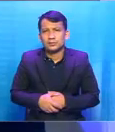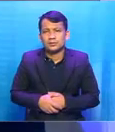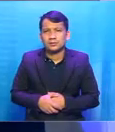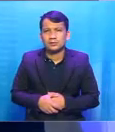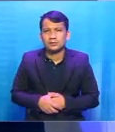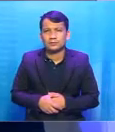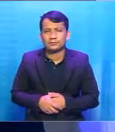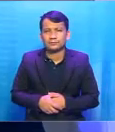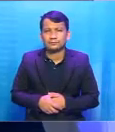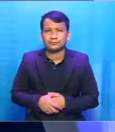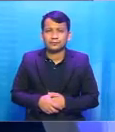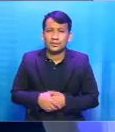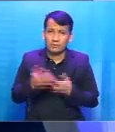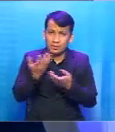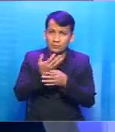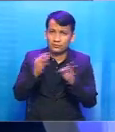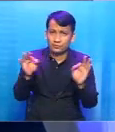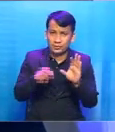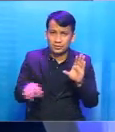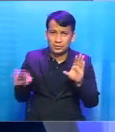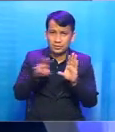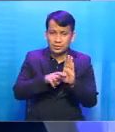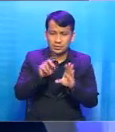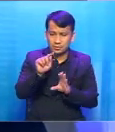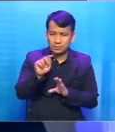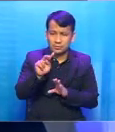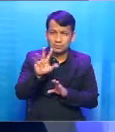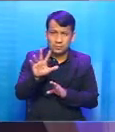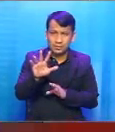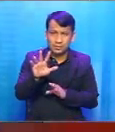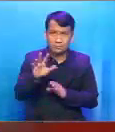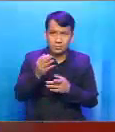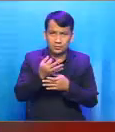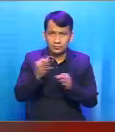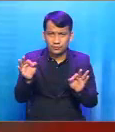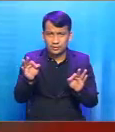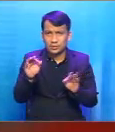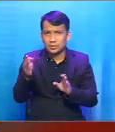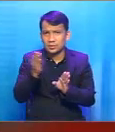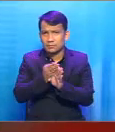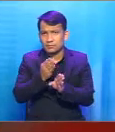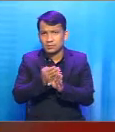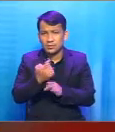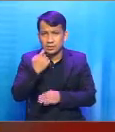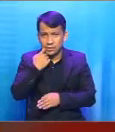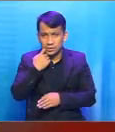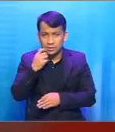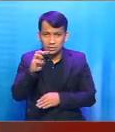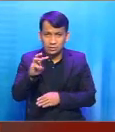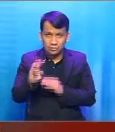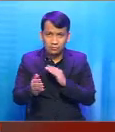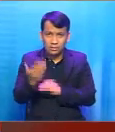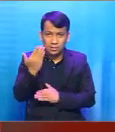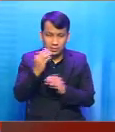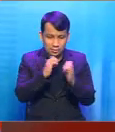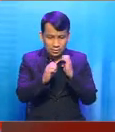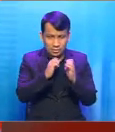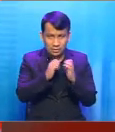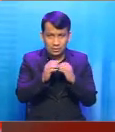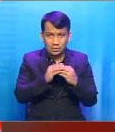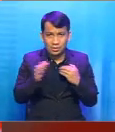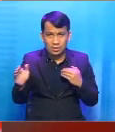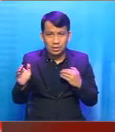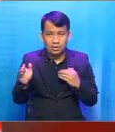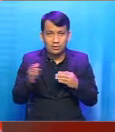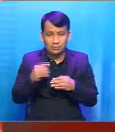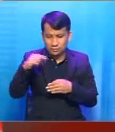Mga kapatid, may handog na libreng sakay ang TV5. Nagsimula ang libreng sakay sa bus kanina alas 6 ng umaga sa EDSA Carousel.